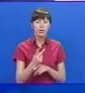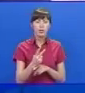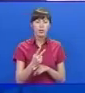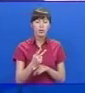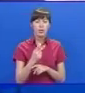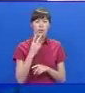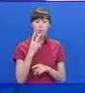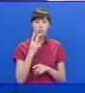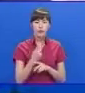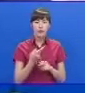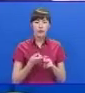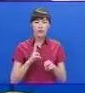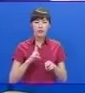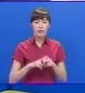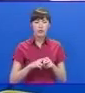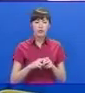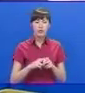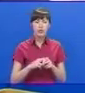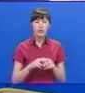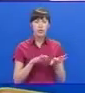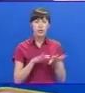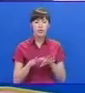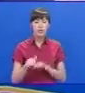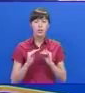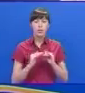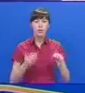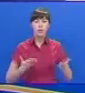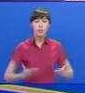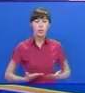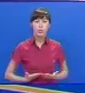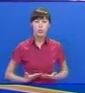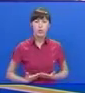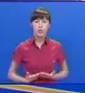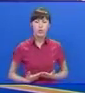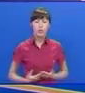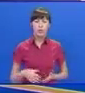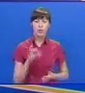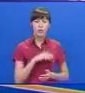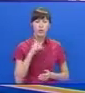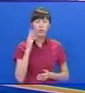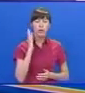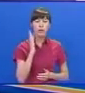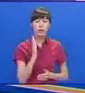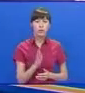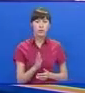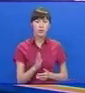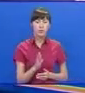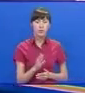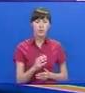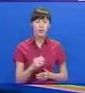көрсетілген өткізіліп жатқан іс-шараларды оқушылар өмірде және қолдана білетін болса,